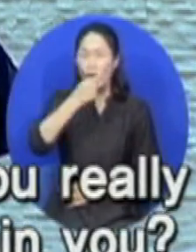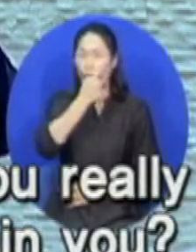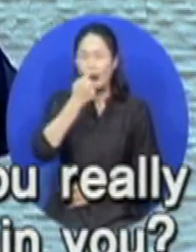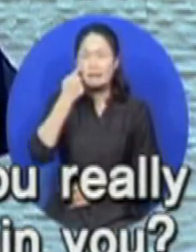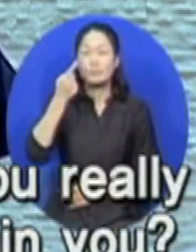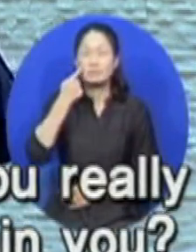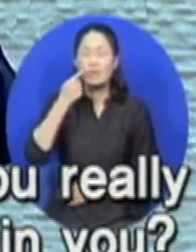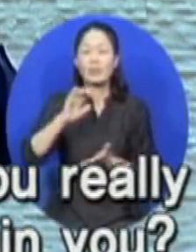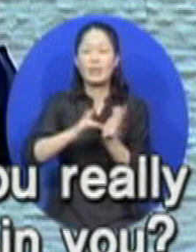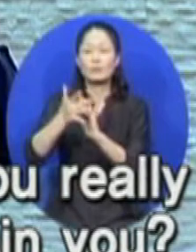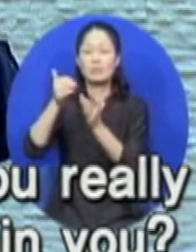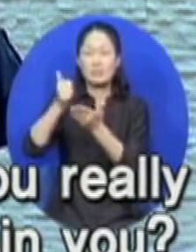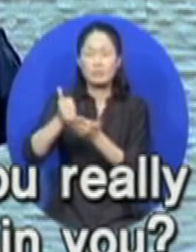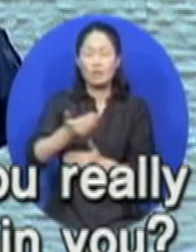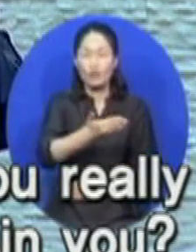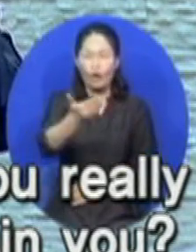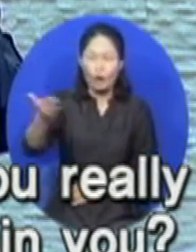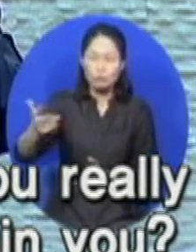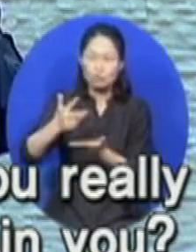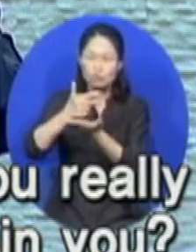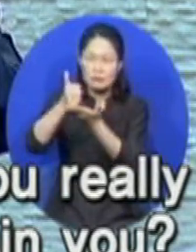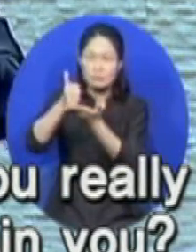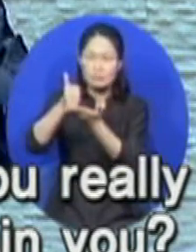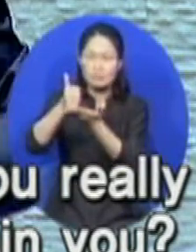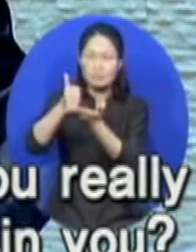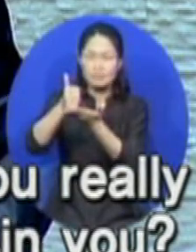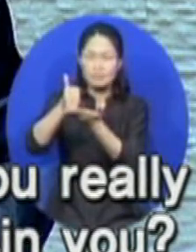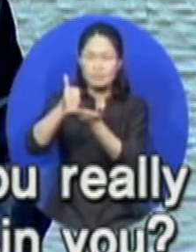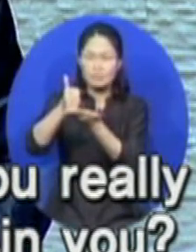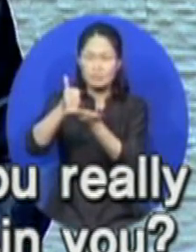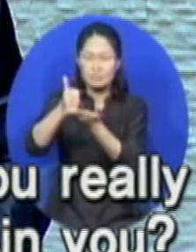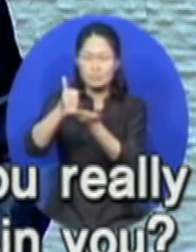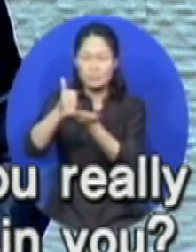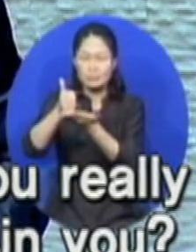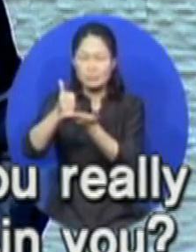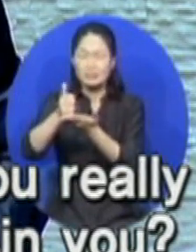이순임 여러분 주님이신 거 사실입니까